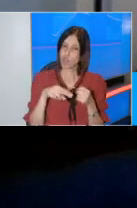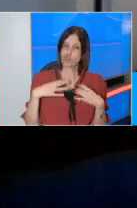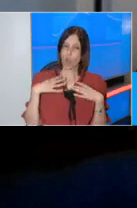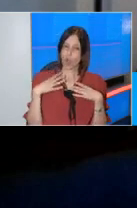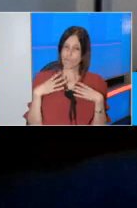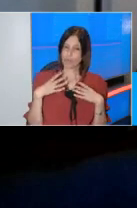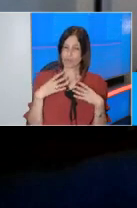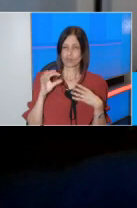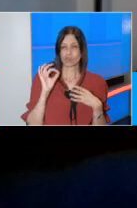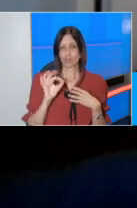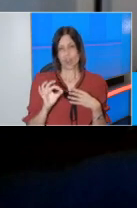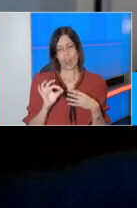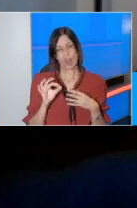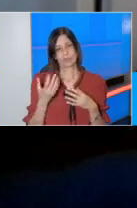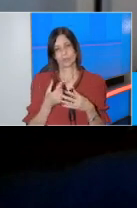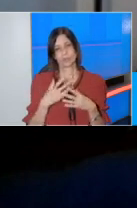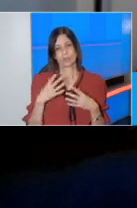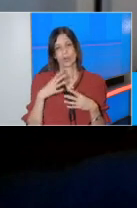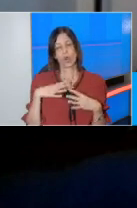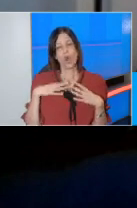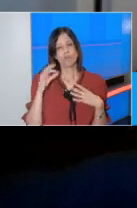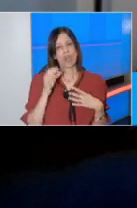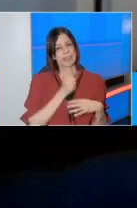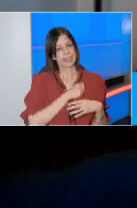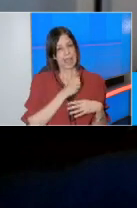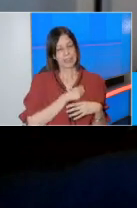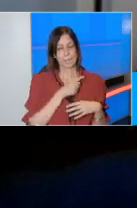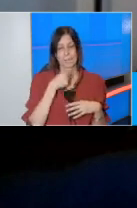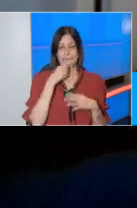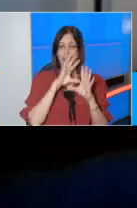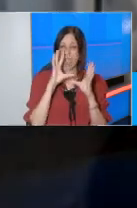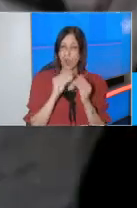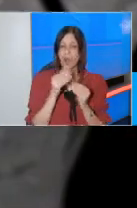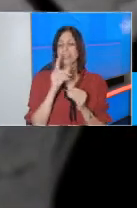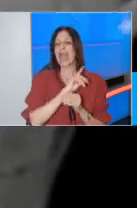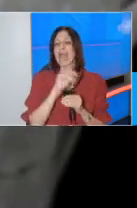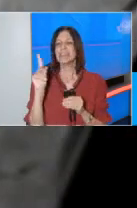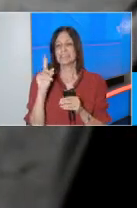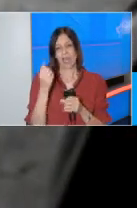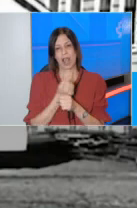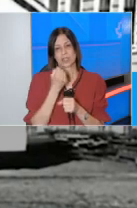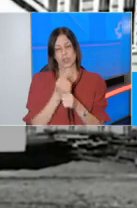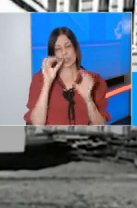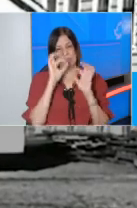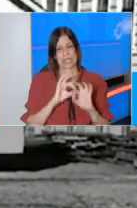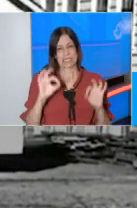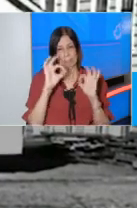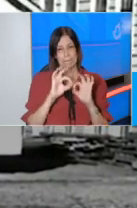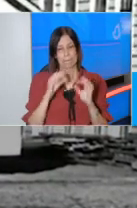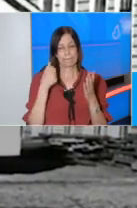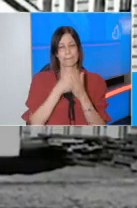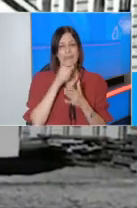של, את יודעת, חופש של כל, של דעת, של ביטוי, של הכל, עליהם נאסר לקיים את הטקסים שלהם.